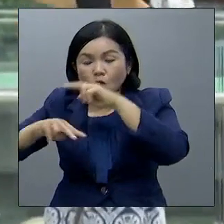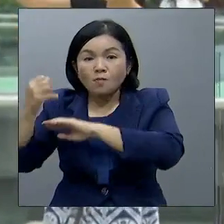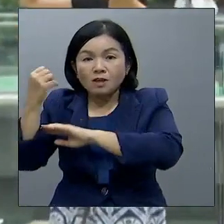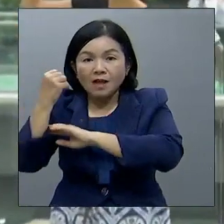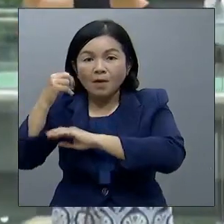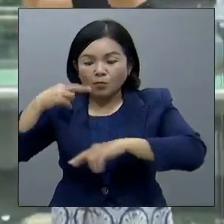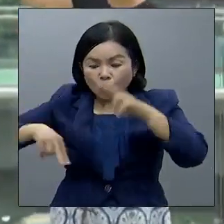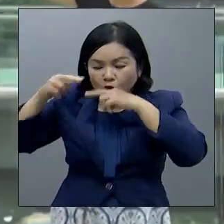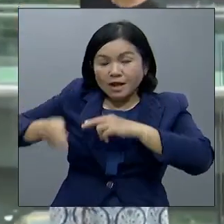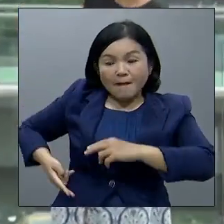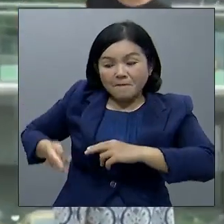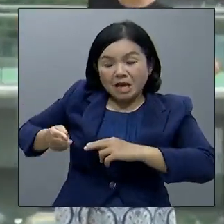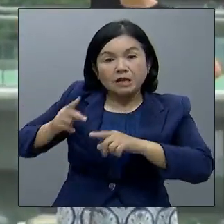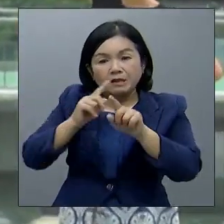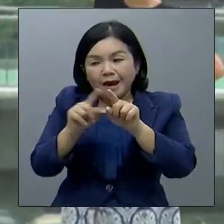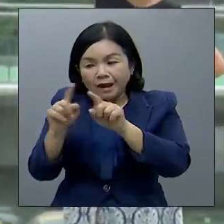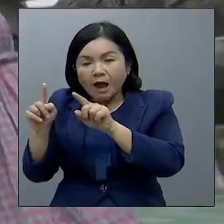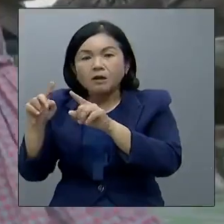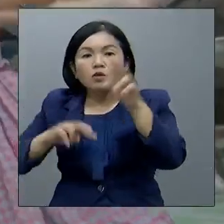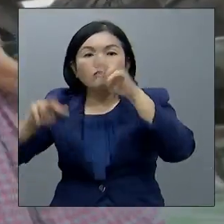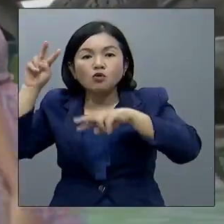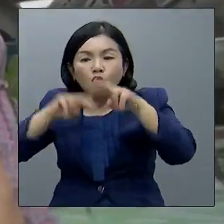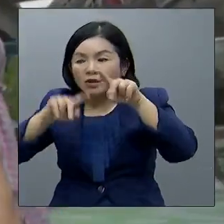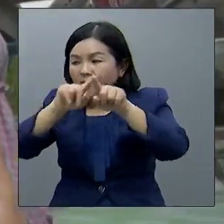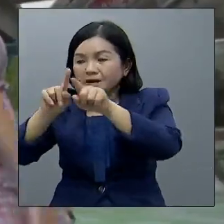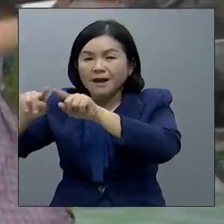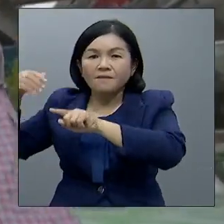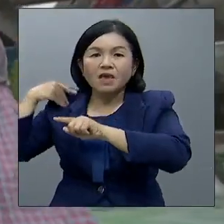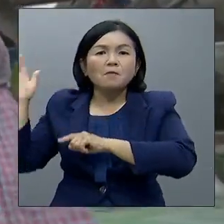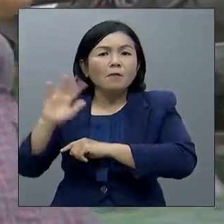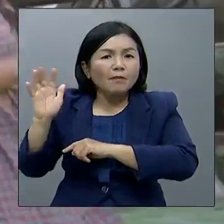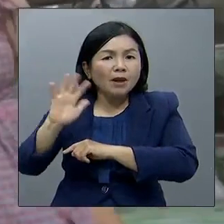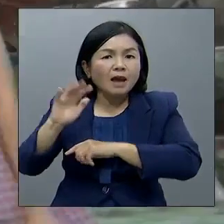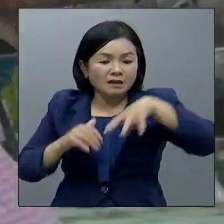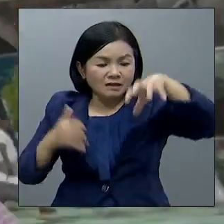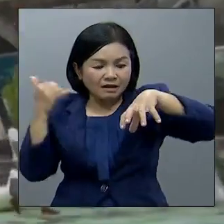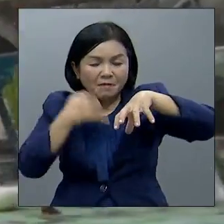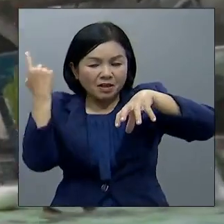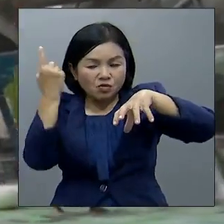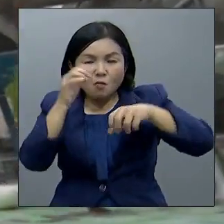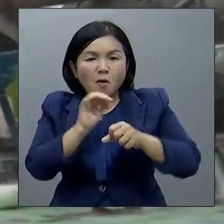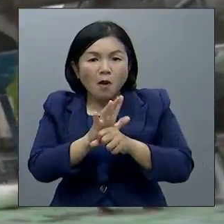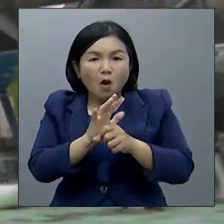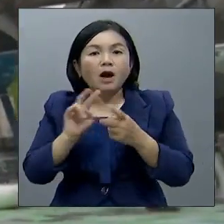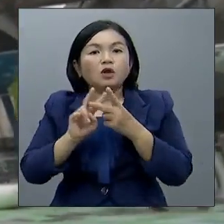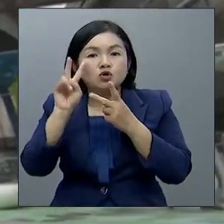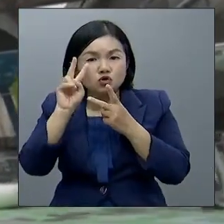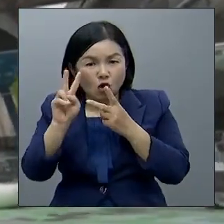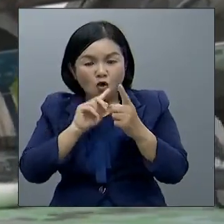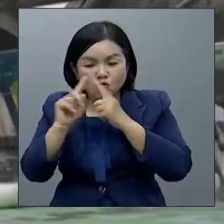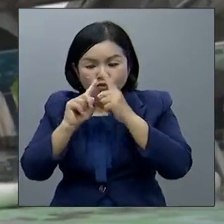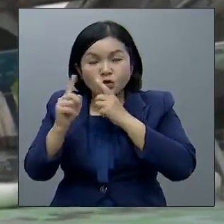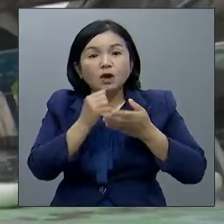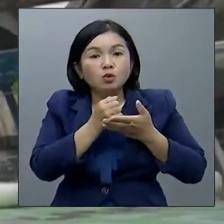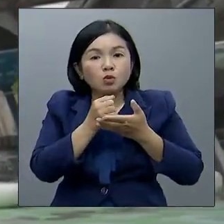าวุธแล้วก็จะเพิ่มความเข้มงวดในสถานที่ต่างๆด้วยนะคะไม่ใช่เฉพาะแค่แหล่งท่องเที่ยวเท่านั้นข้อ2หารือเรื่องมาตรการเยียวยา